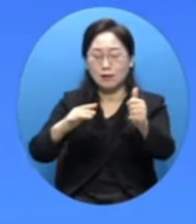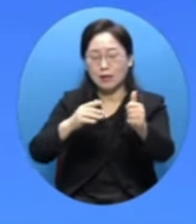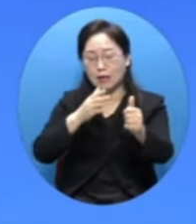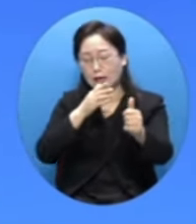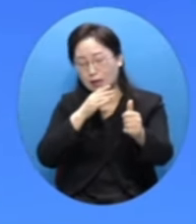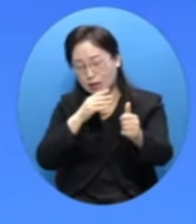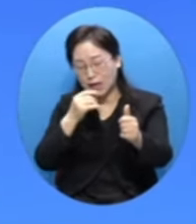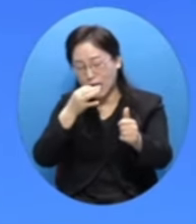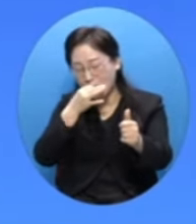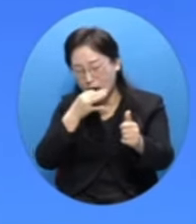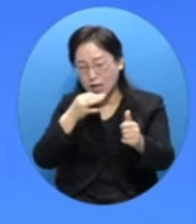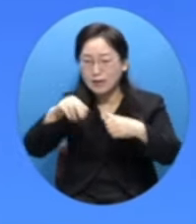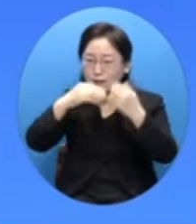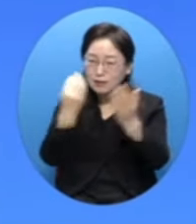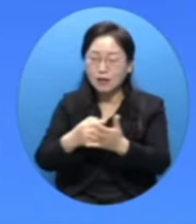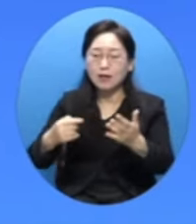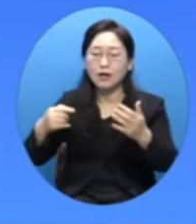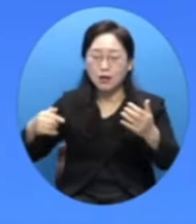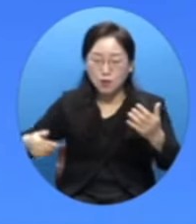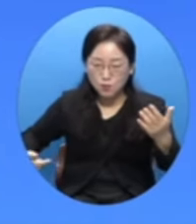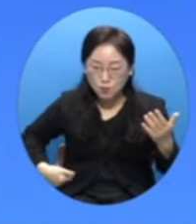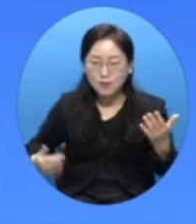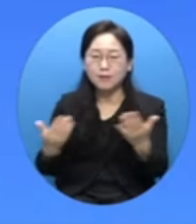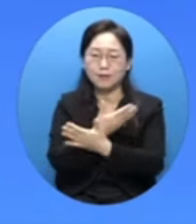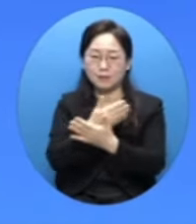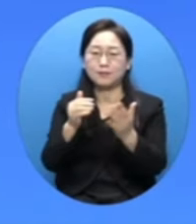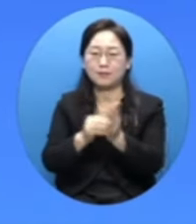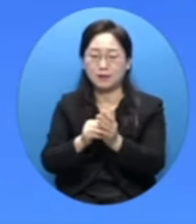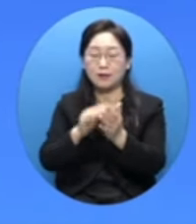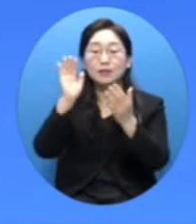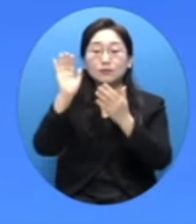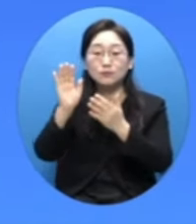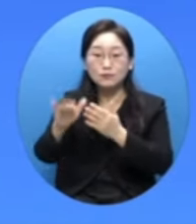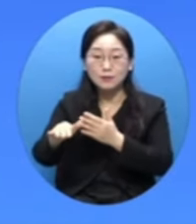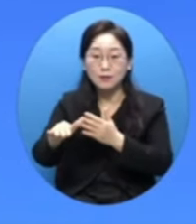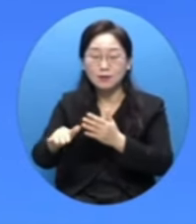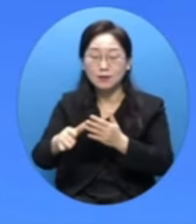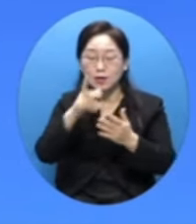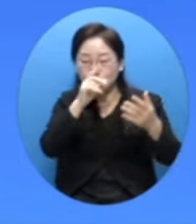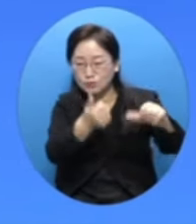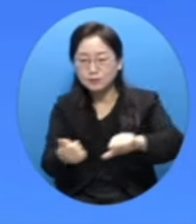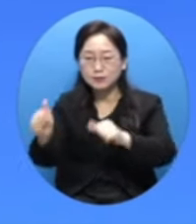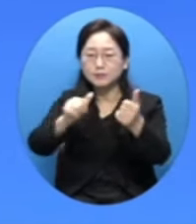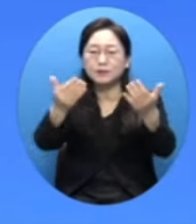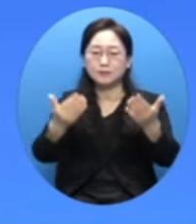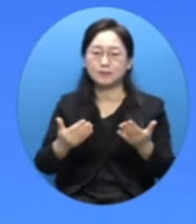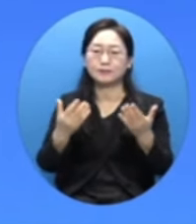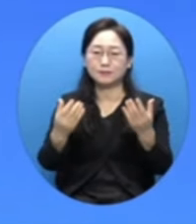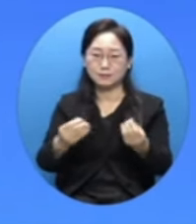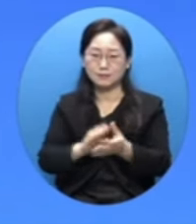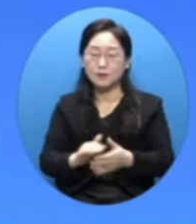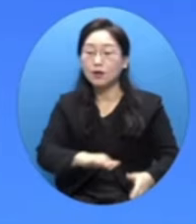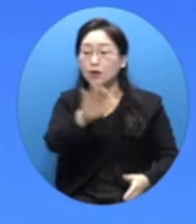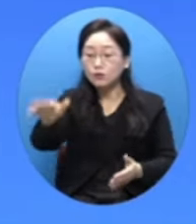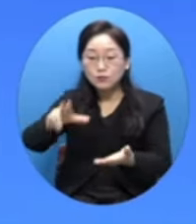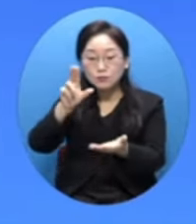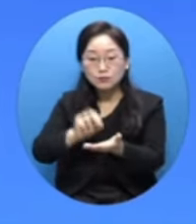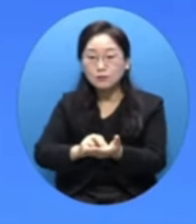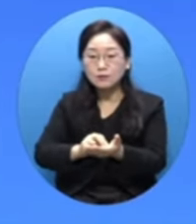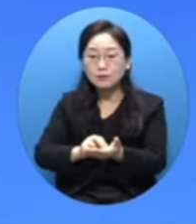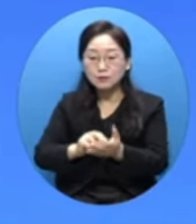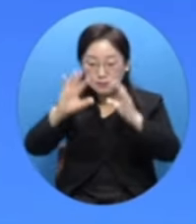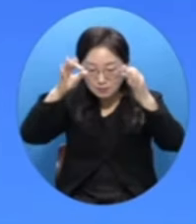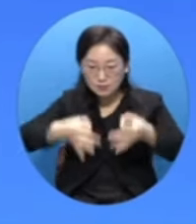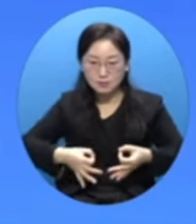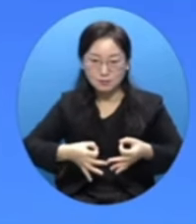탐욕을 가지고 살았던 모든 것을 회개했습니다. 그리고 나와서 침례를 받았습니다. 우리들의 문제가 무엇입니까?